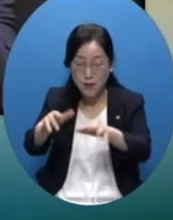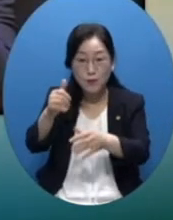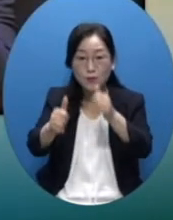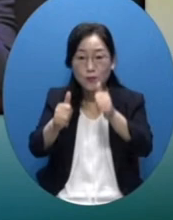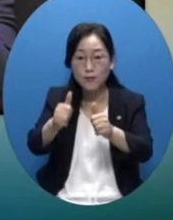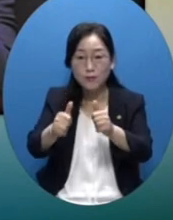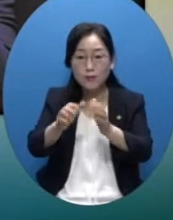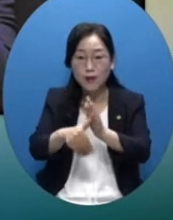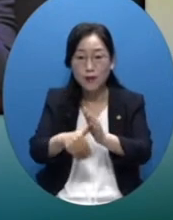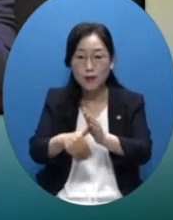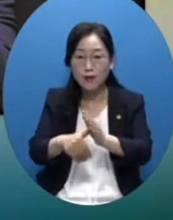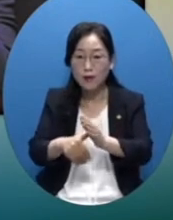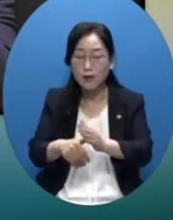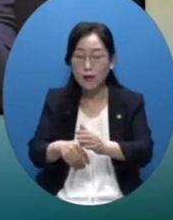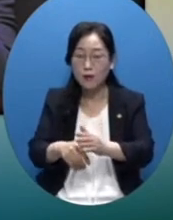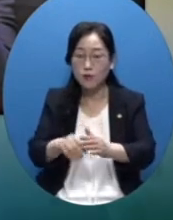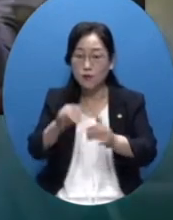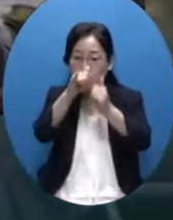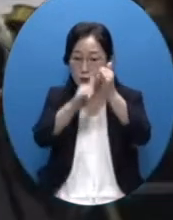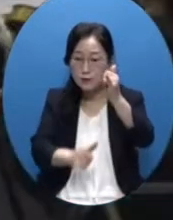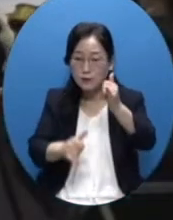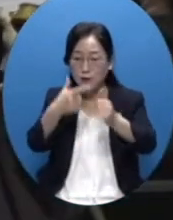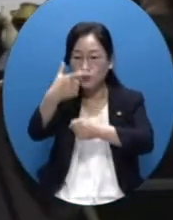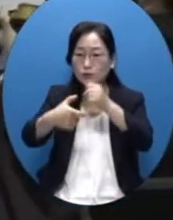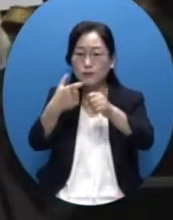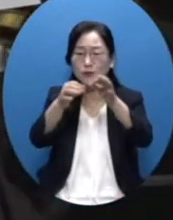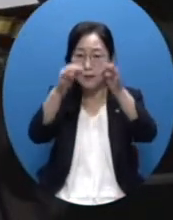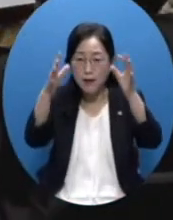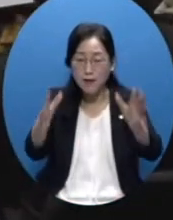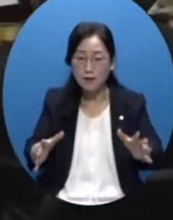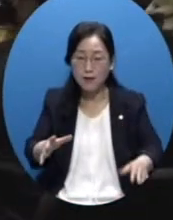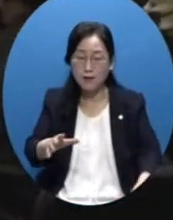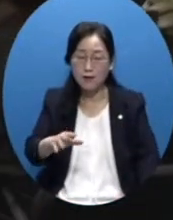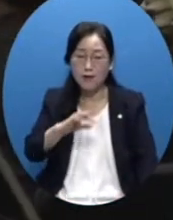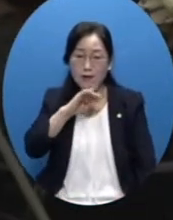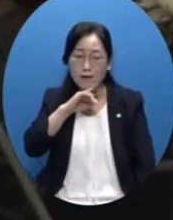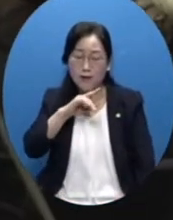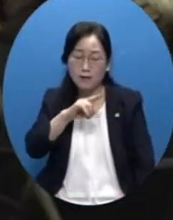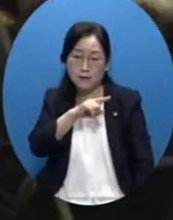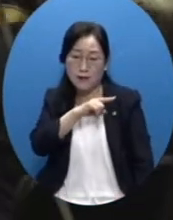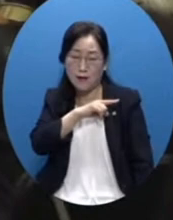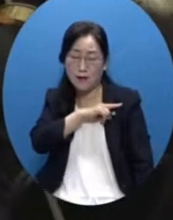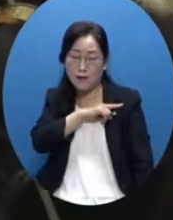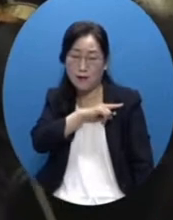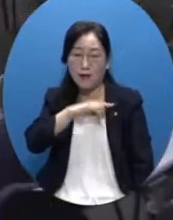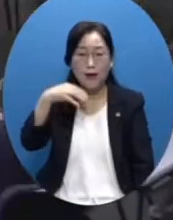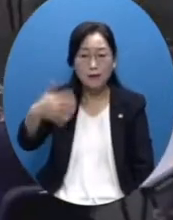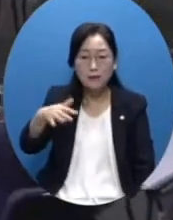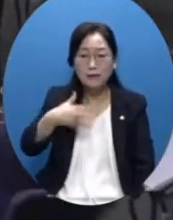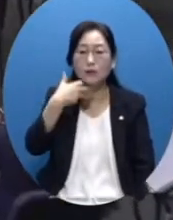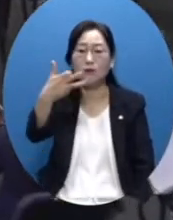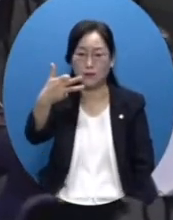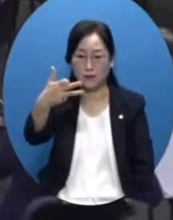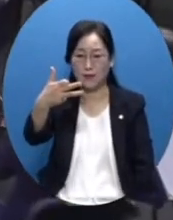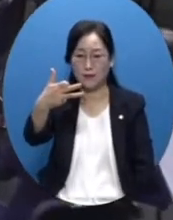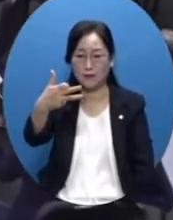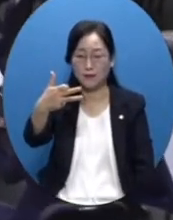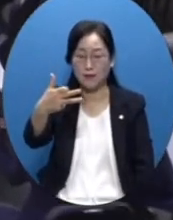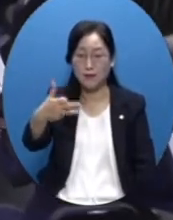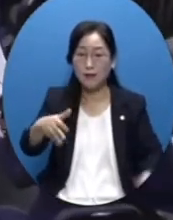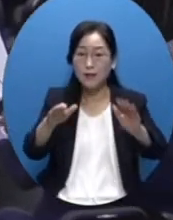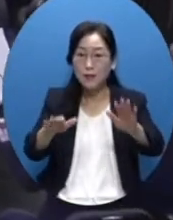09 역사상 60 년 만에 최 연 석 * 듯 업 쌀로 이번에